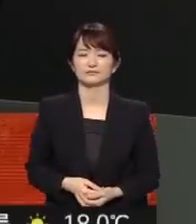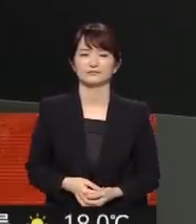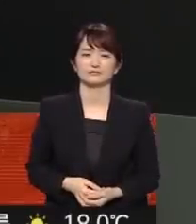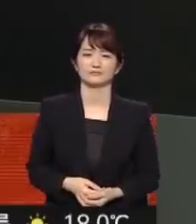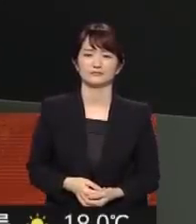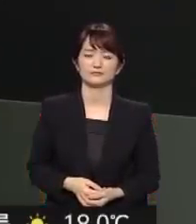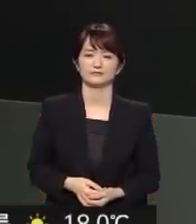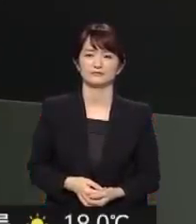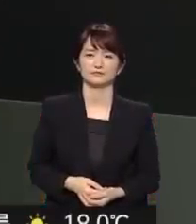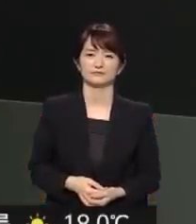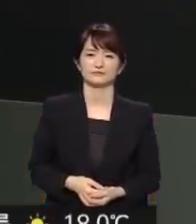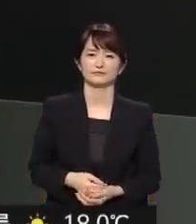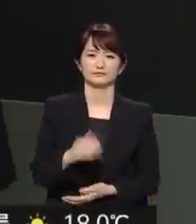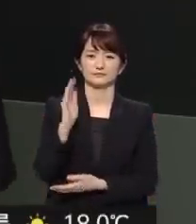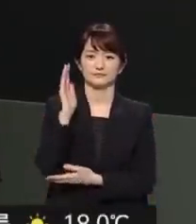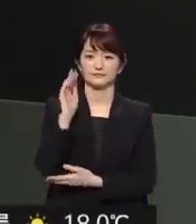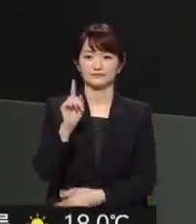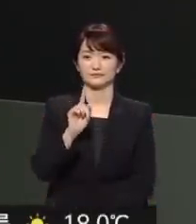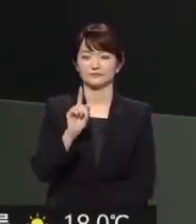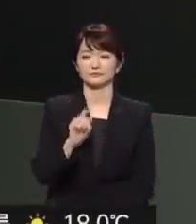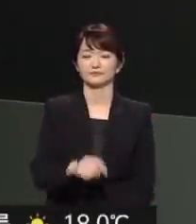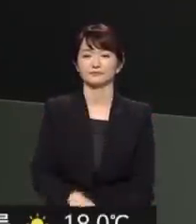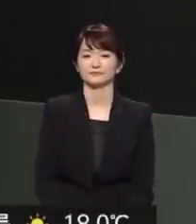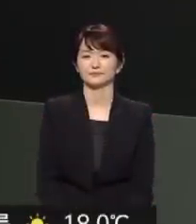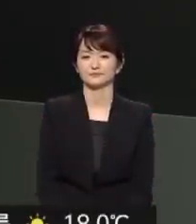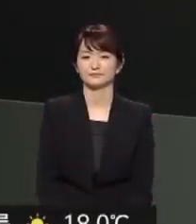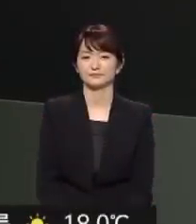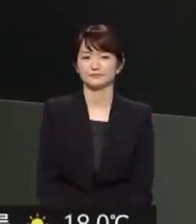감동적이네요. 자, 다음 사연으로 가보죠.